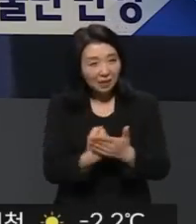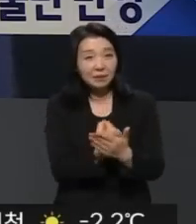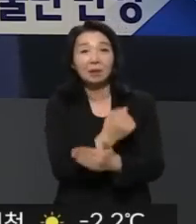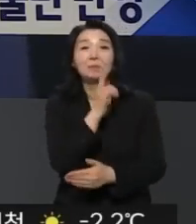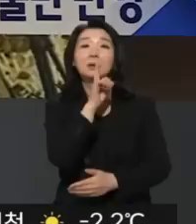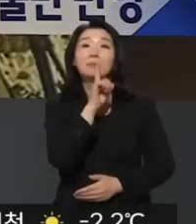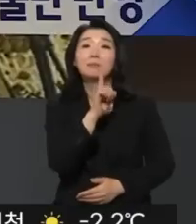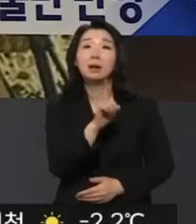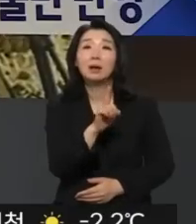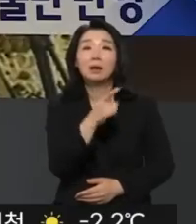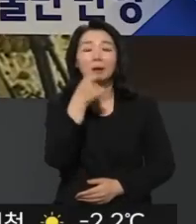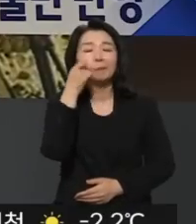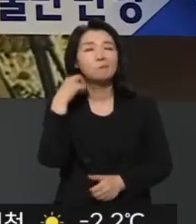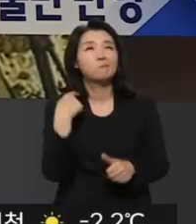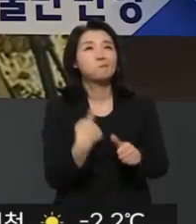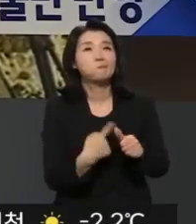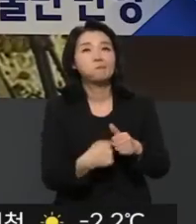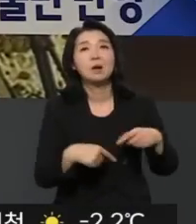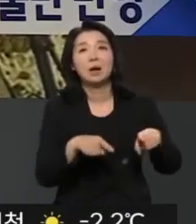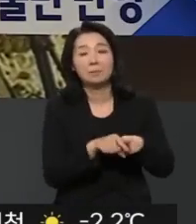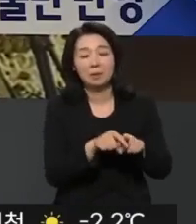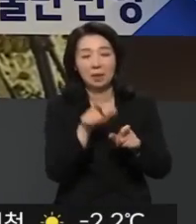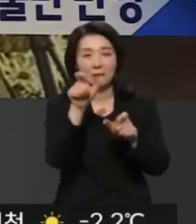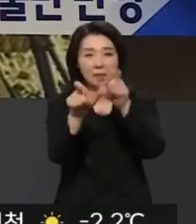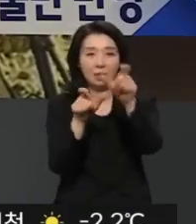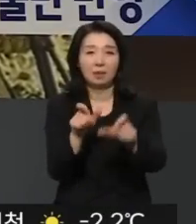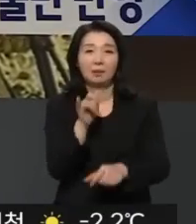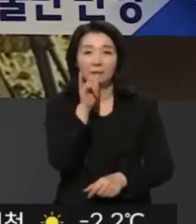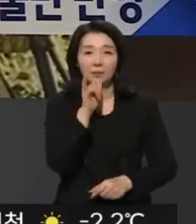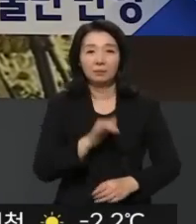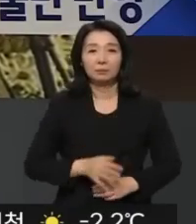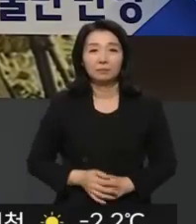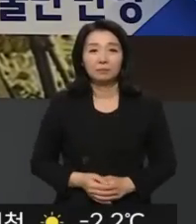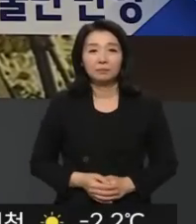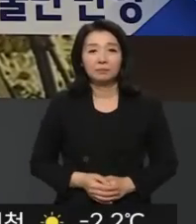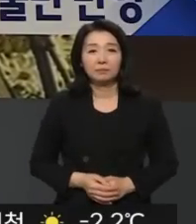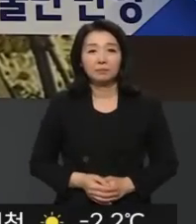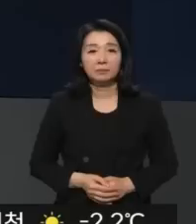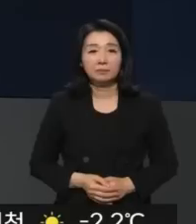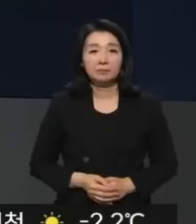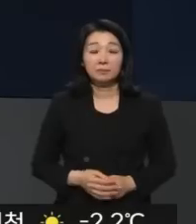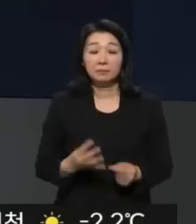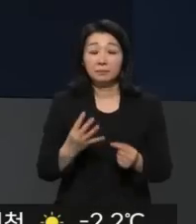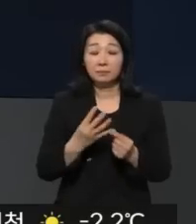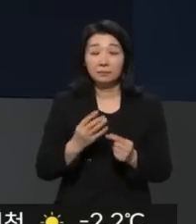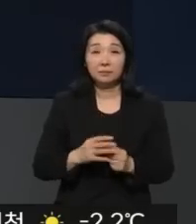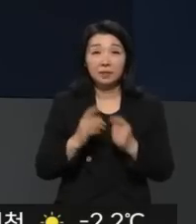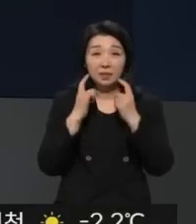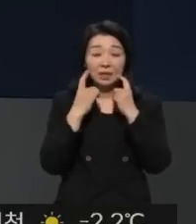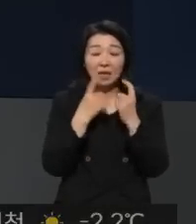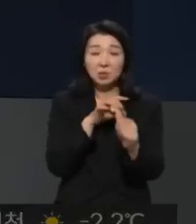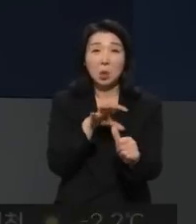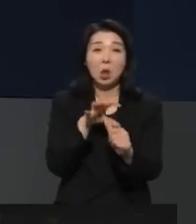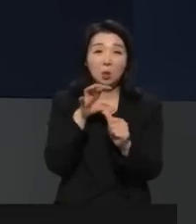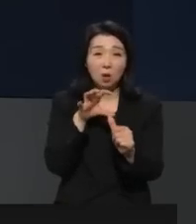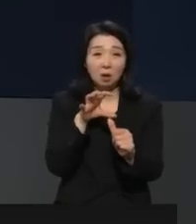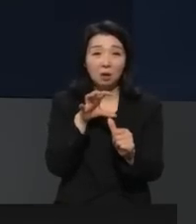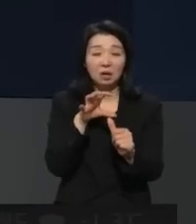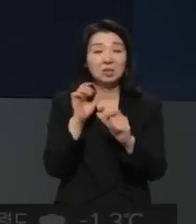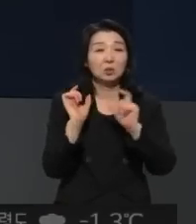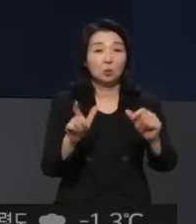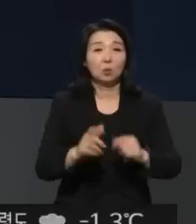이 애도와 조롱이 섞인 글들이 SNS 계정에 올라오고 있다고 합니다. 네, 다음 픽은 사적 유혹